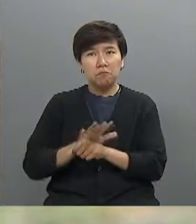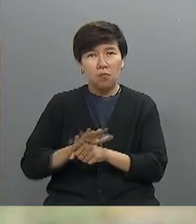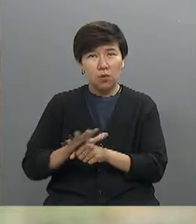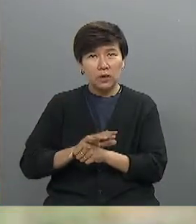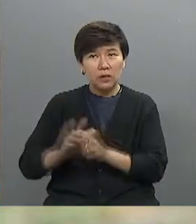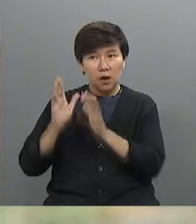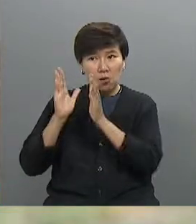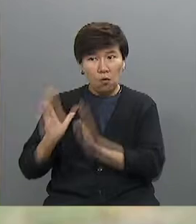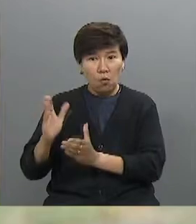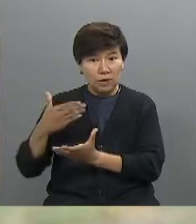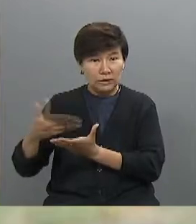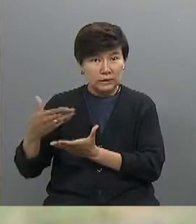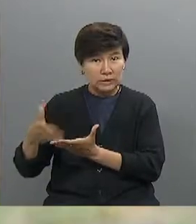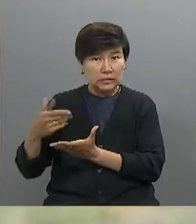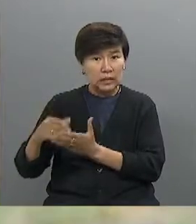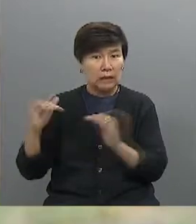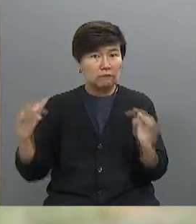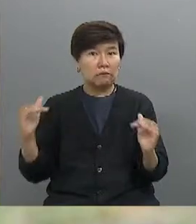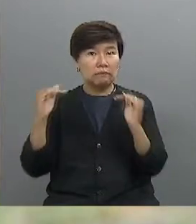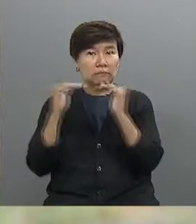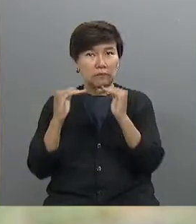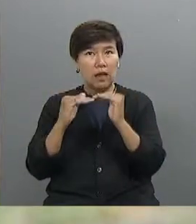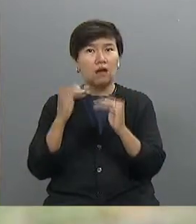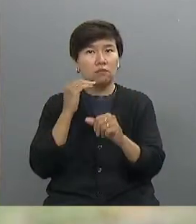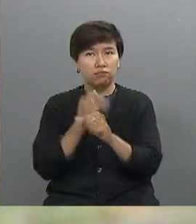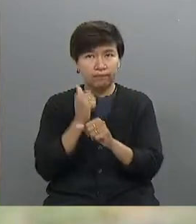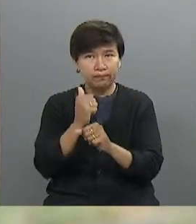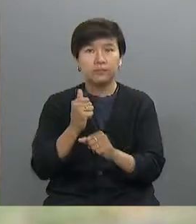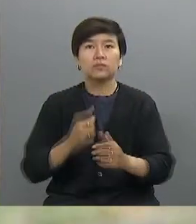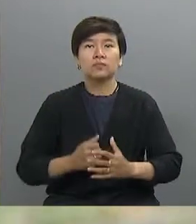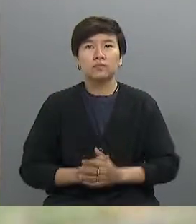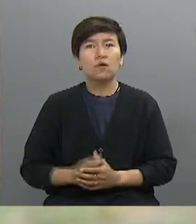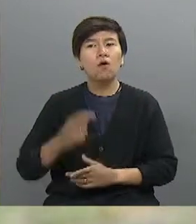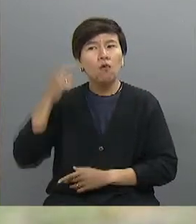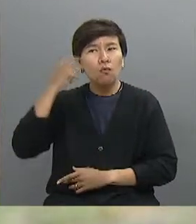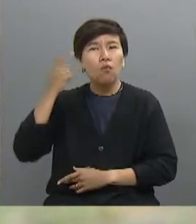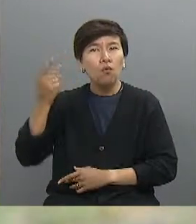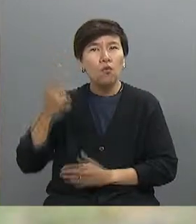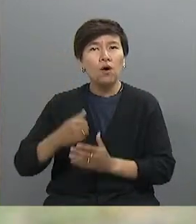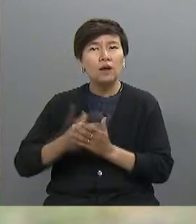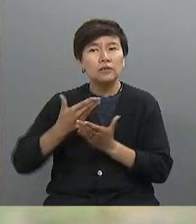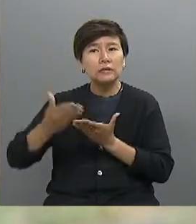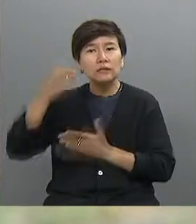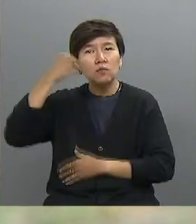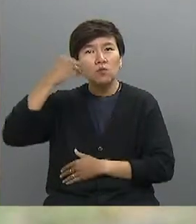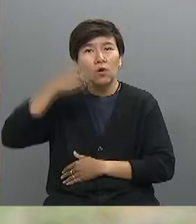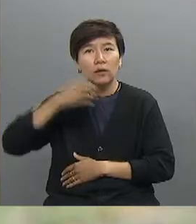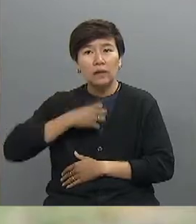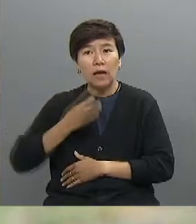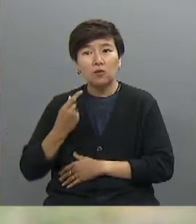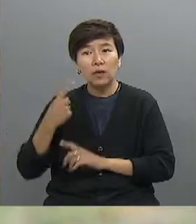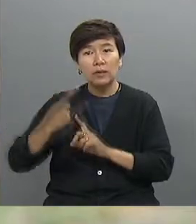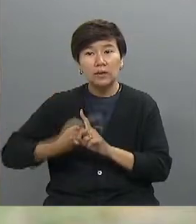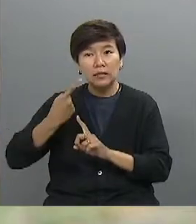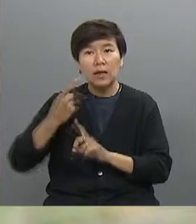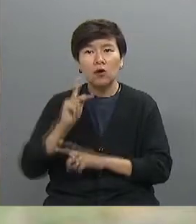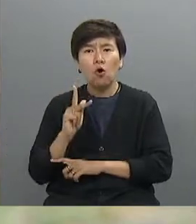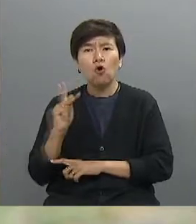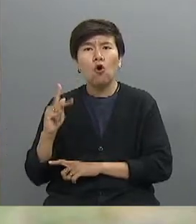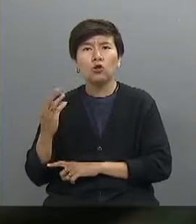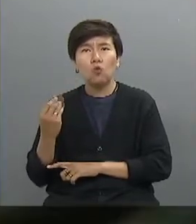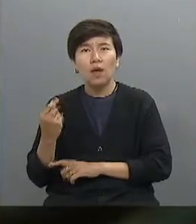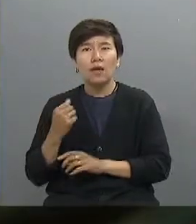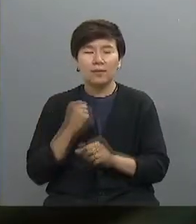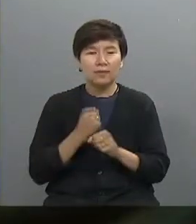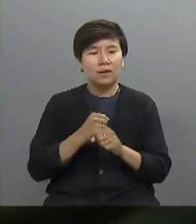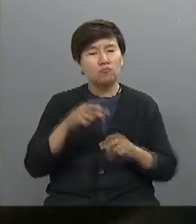บริโภคกับลูกค้าลูกค้าเรารู้ว่าลูกค้าประจำโรต้องการเดือนนึงเท่าไหร่เราก็ผลิตได้แค่นั้นเอา